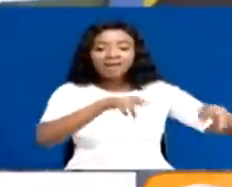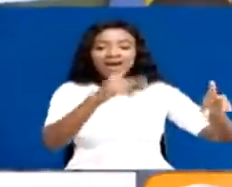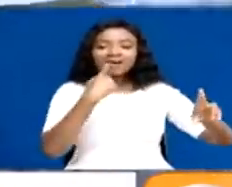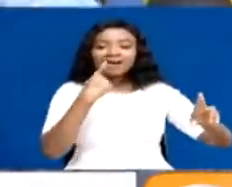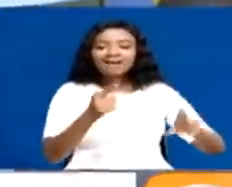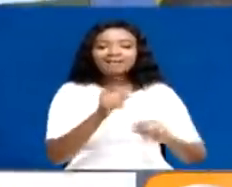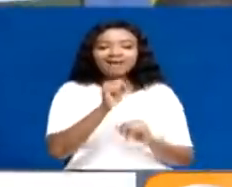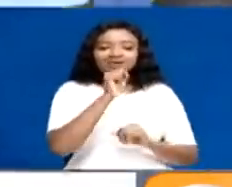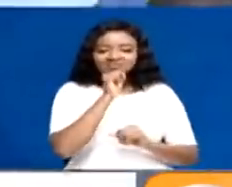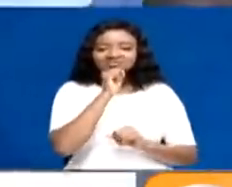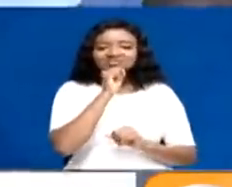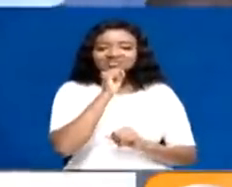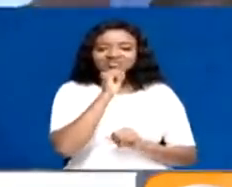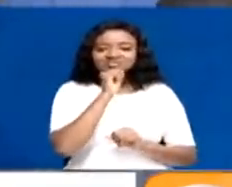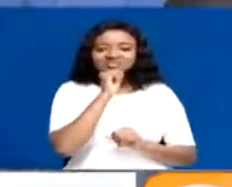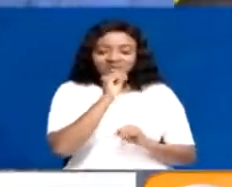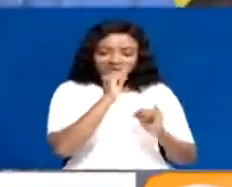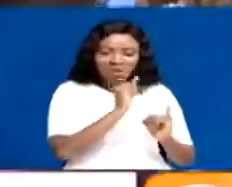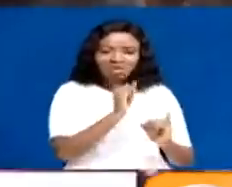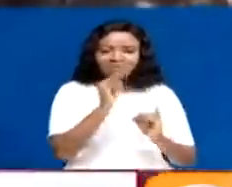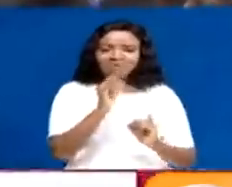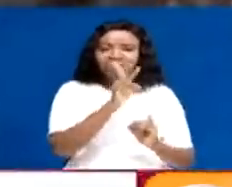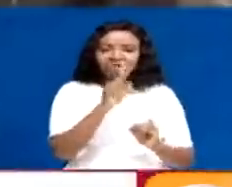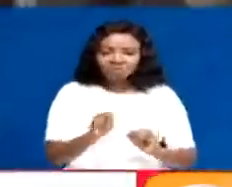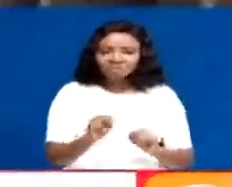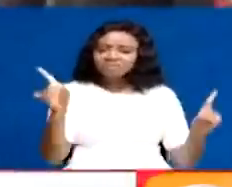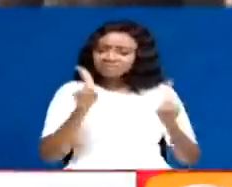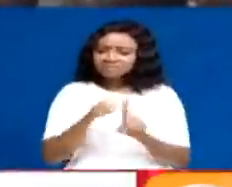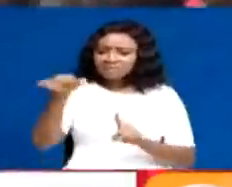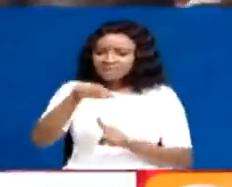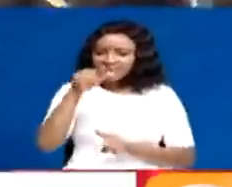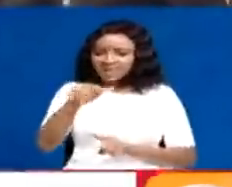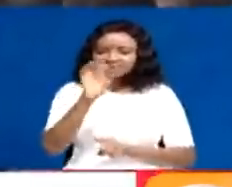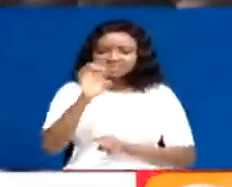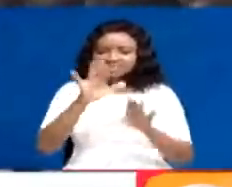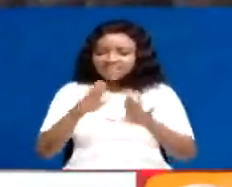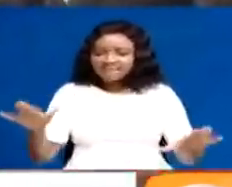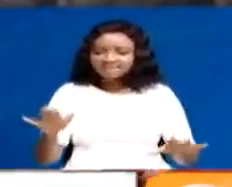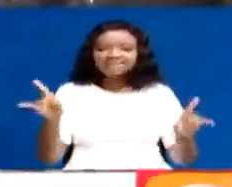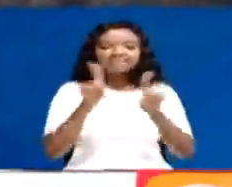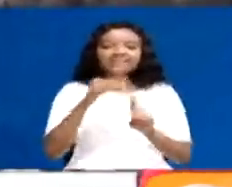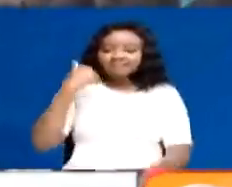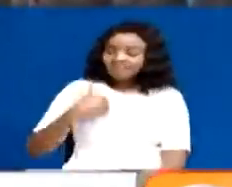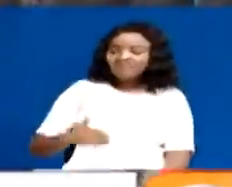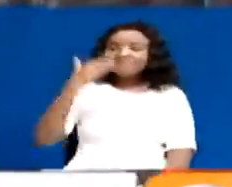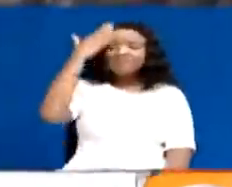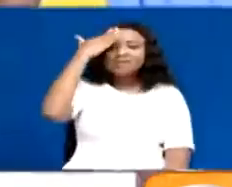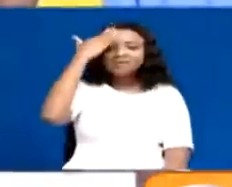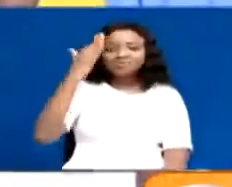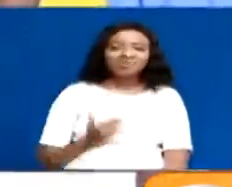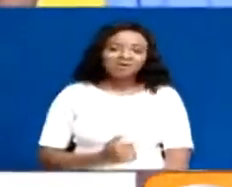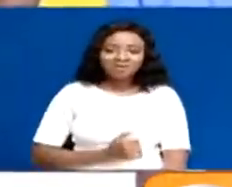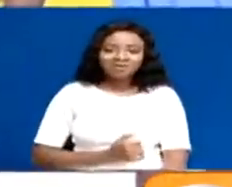mpya hapa Nairobi, zikiwemo barabara za hapa Islands. Mimi ninajua ya